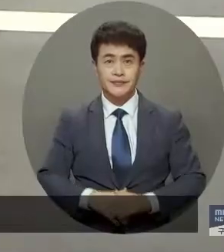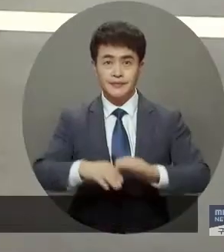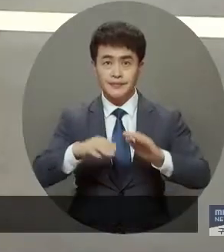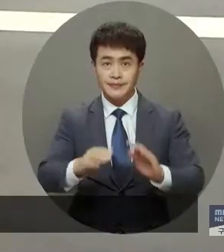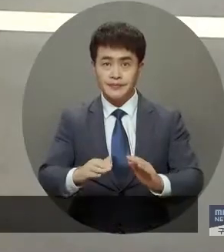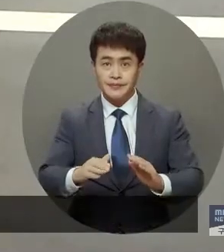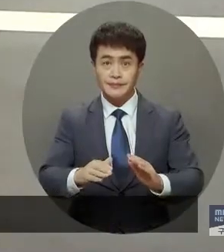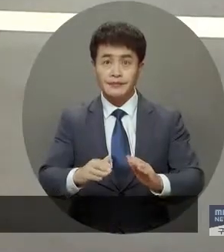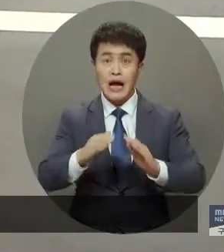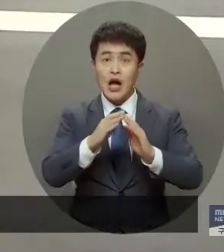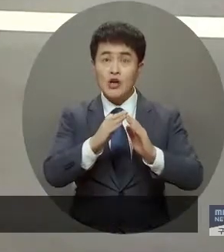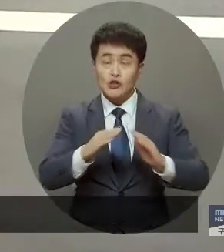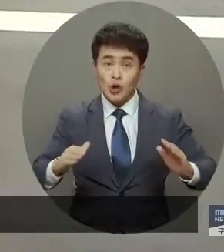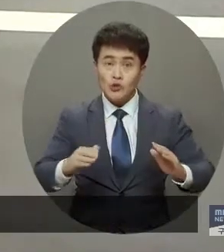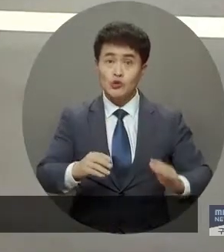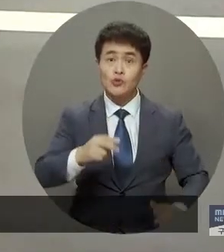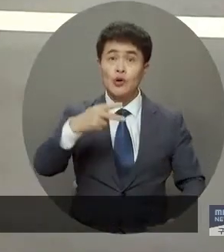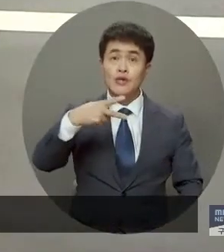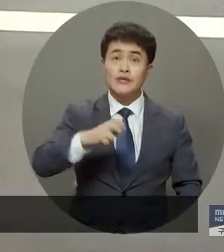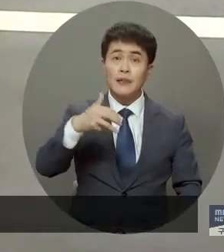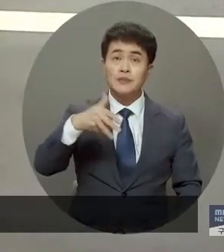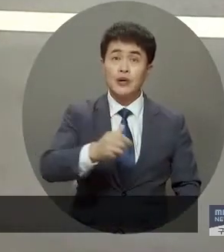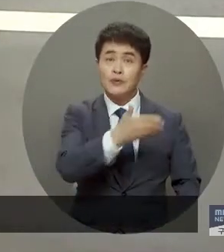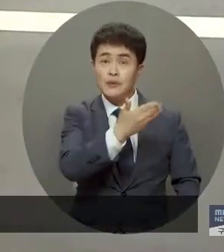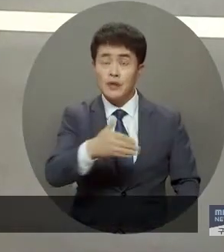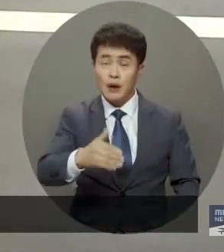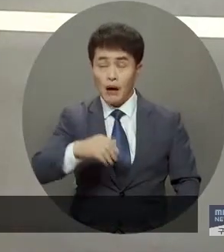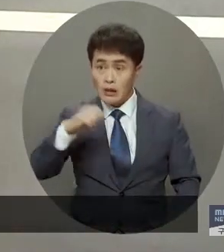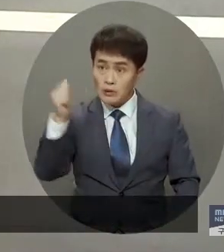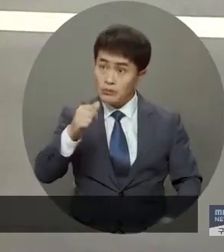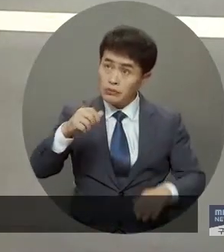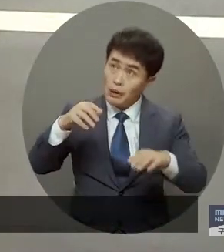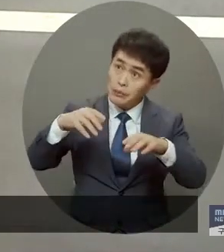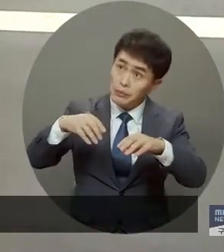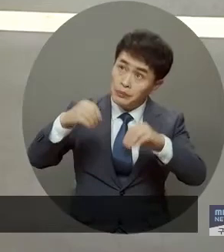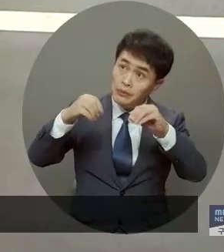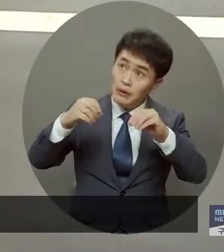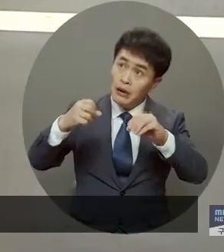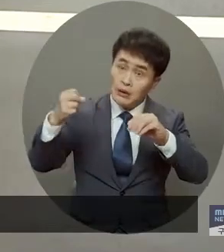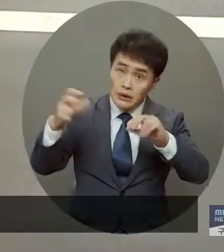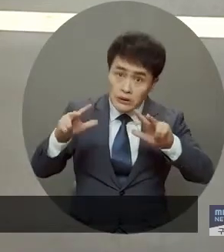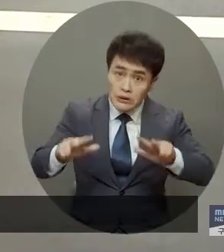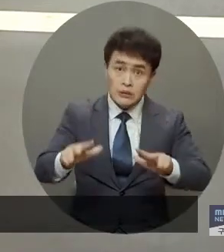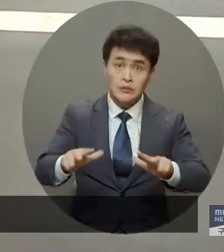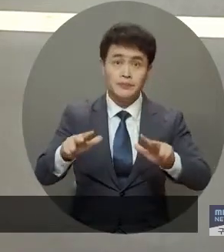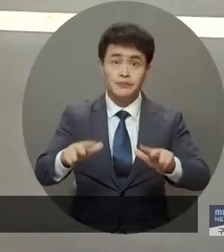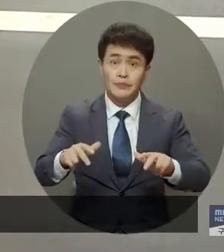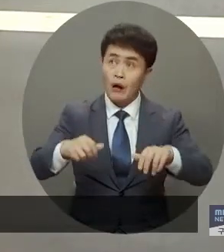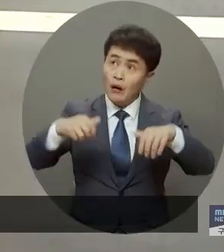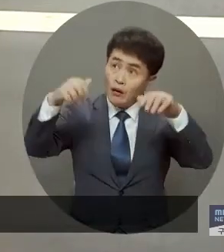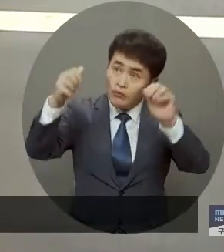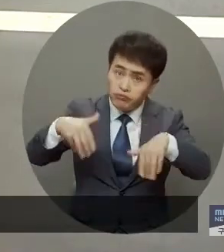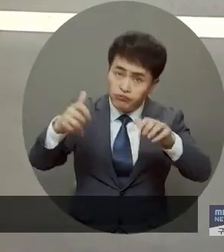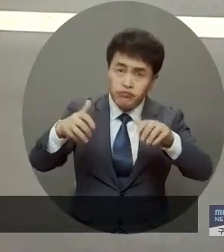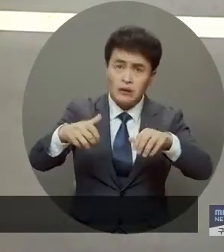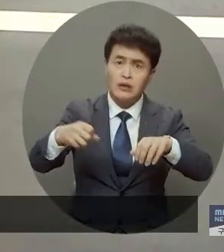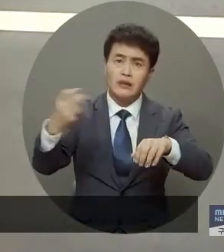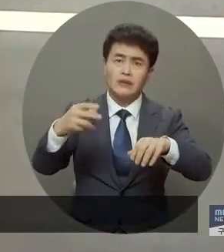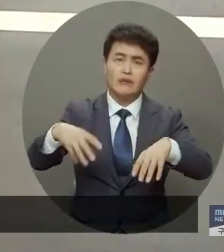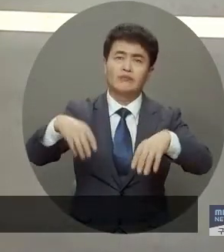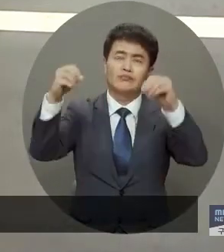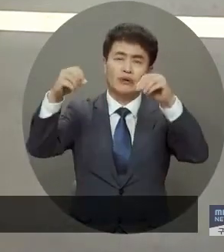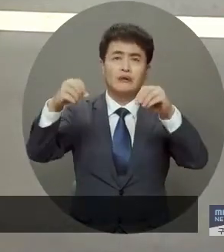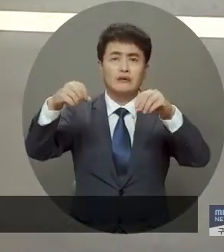네, 저는 지금 전주 삼천변에 나와 있습니다. 네, 새벽 사이 잠시 소강 상태를 보이던 빗줄기는 현재 강해졌다, 약해졌다를 반복하고